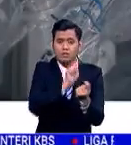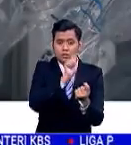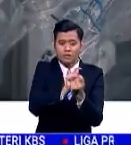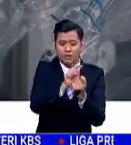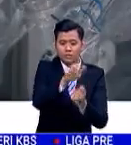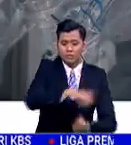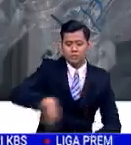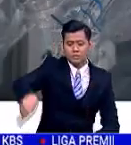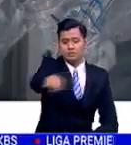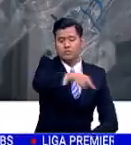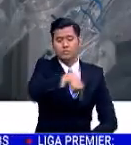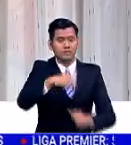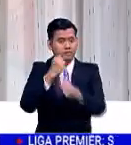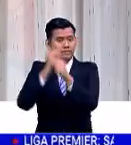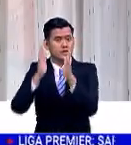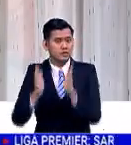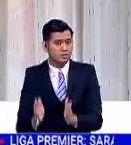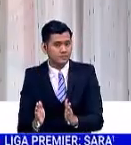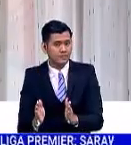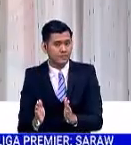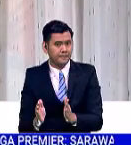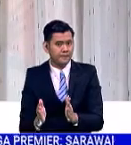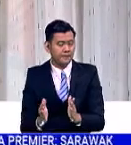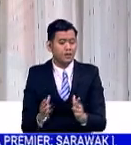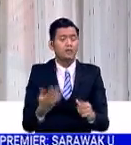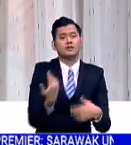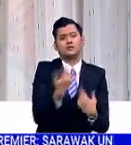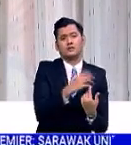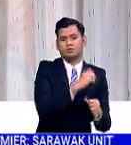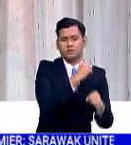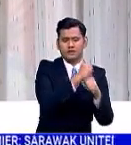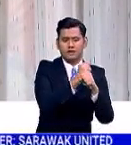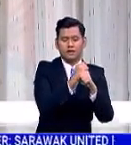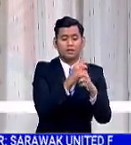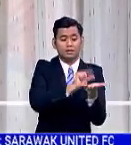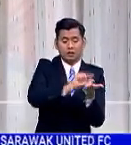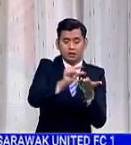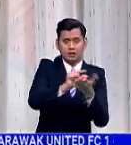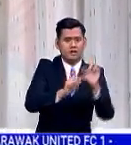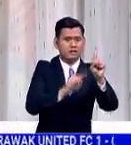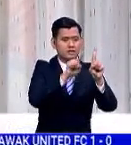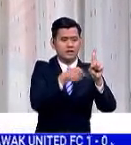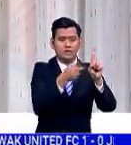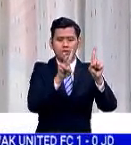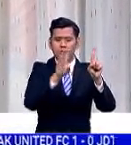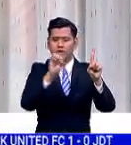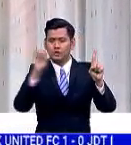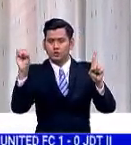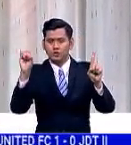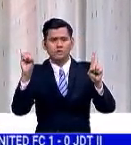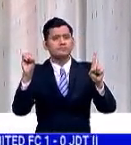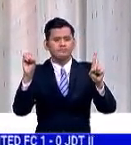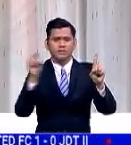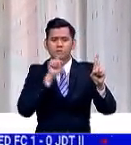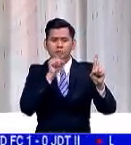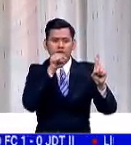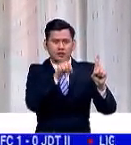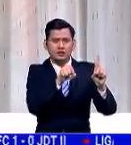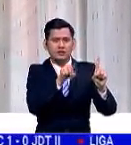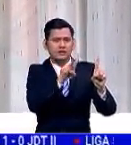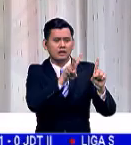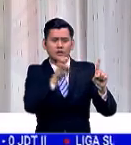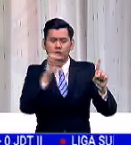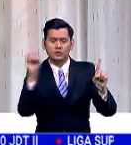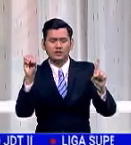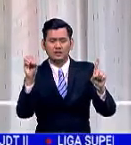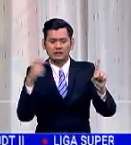kepada para pekerja. Gaji minima 1,200, sebenarnya 1,200 ini kalau kita